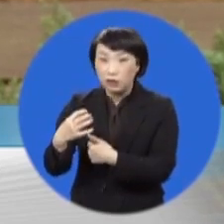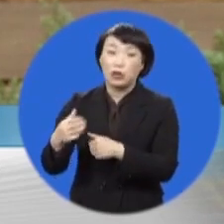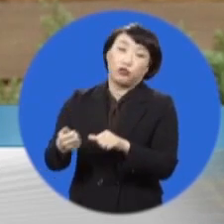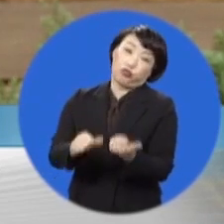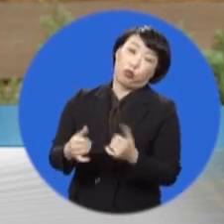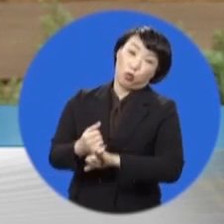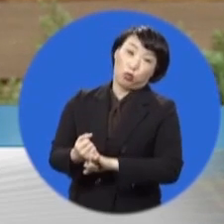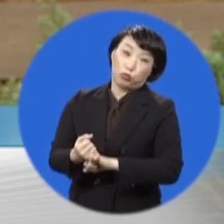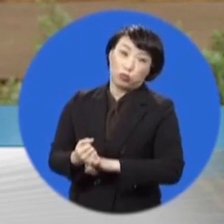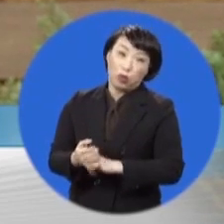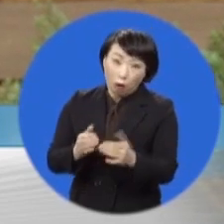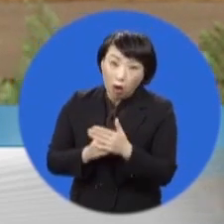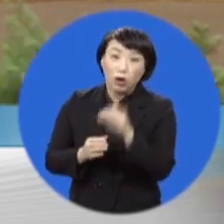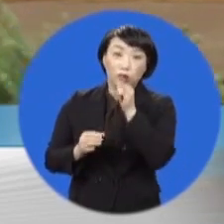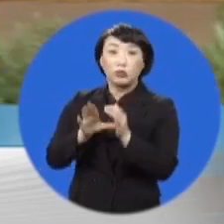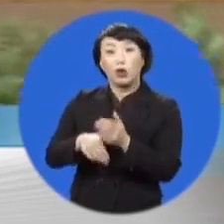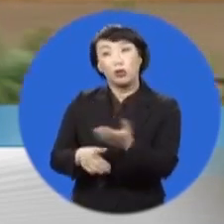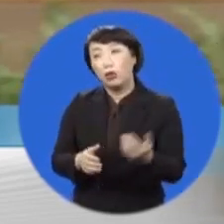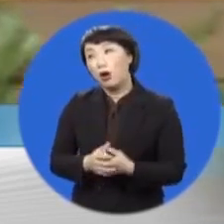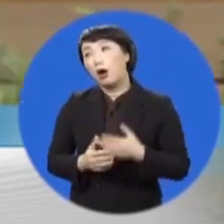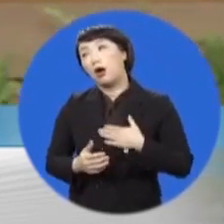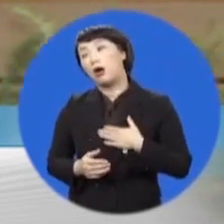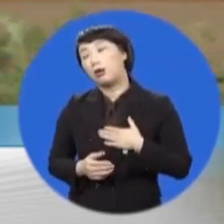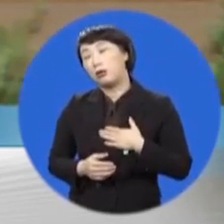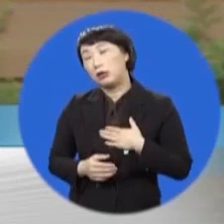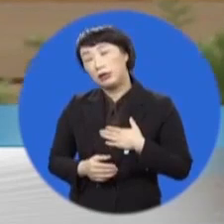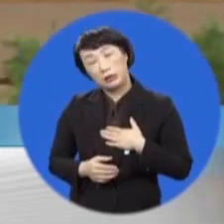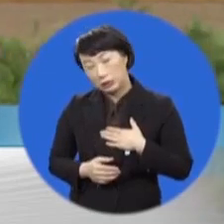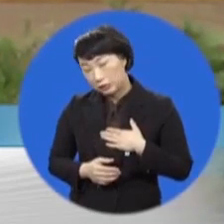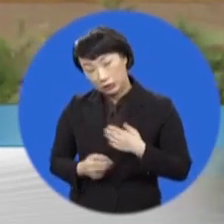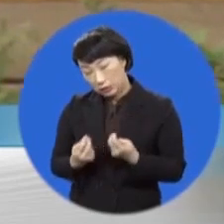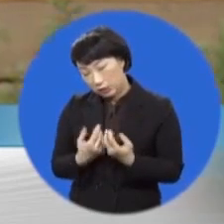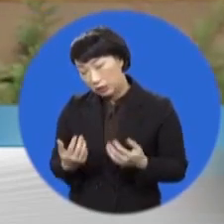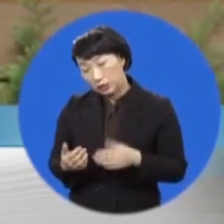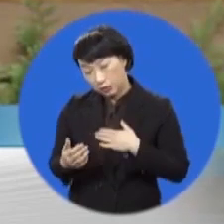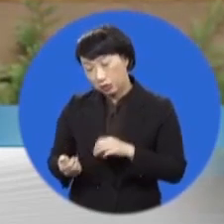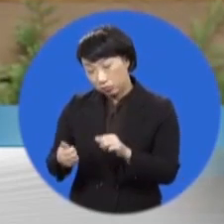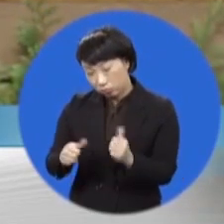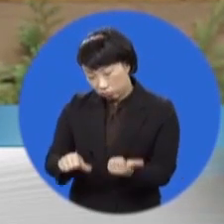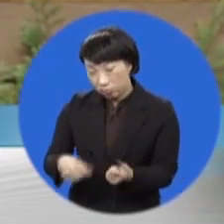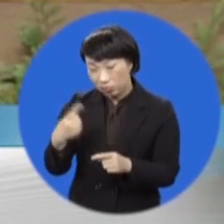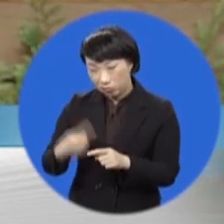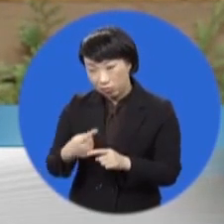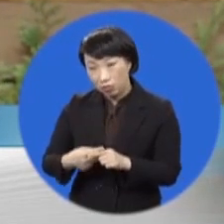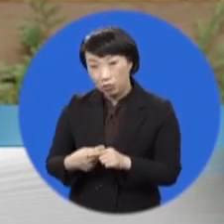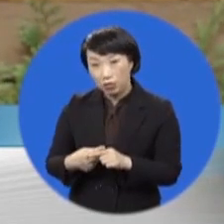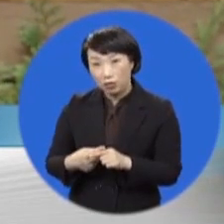죽어야 하는 장염으로 남은주 건넬 다른 축은 4